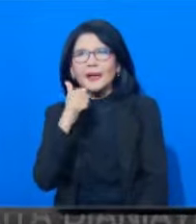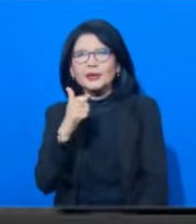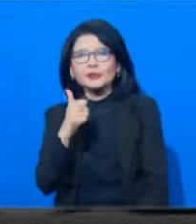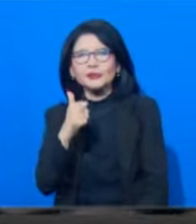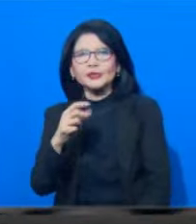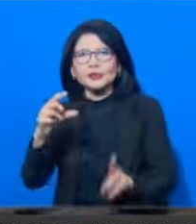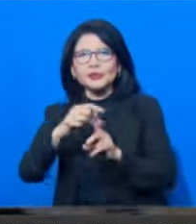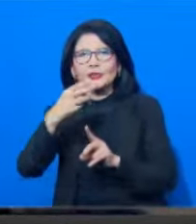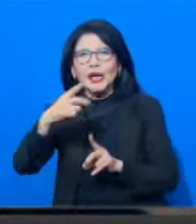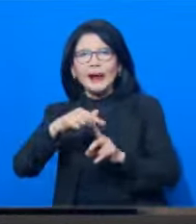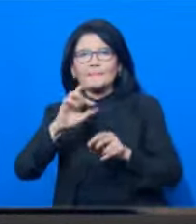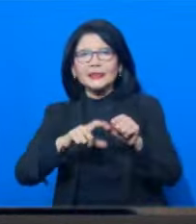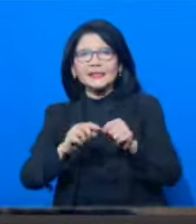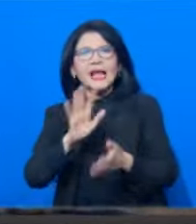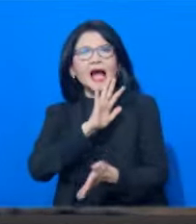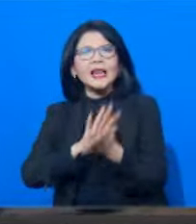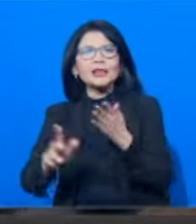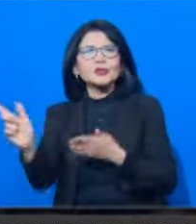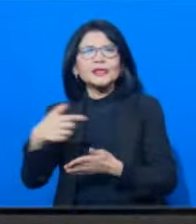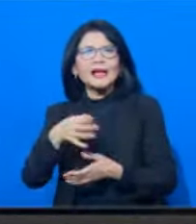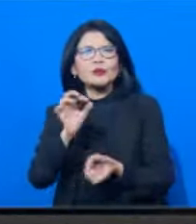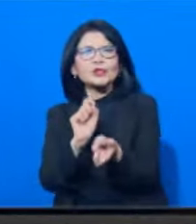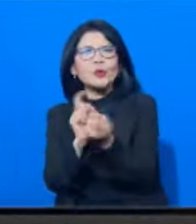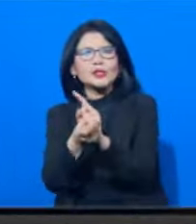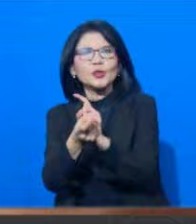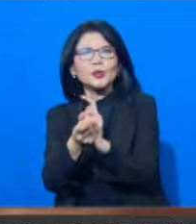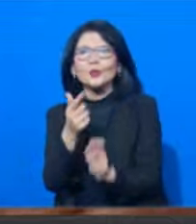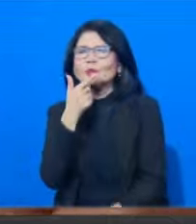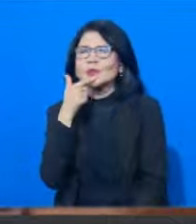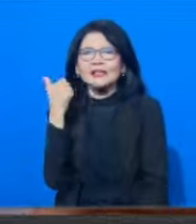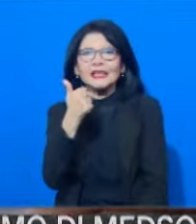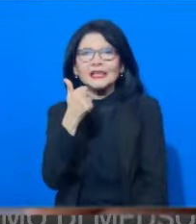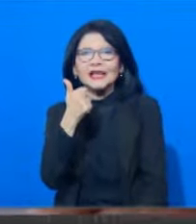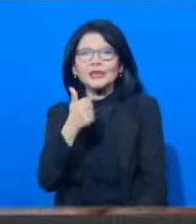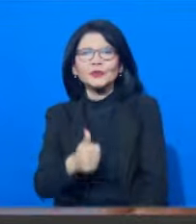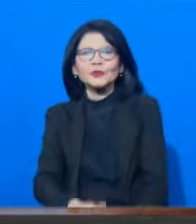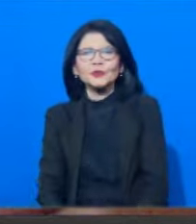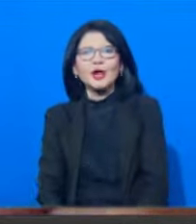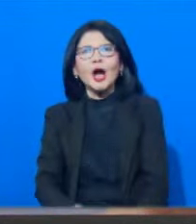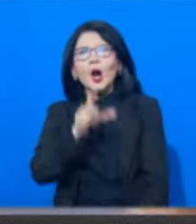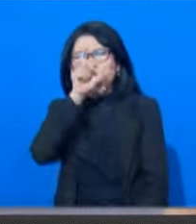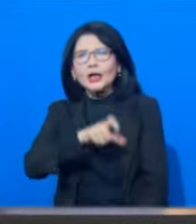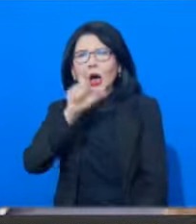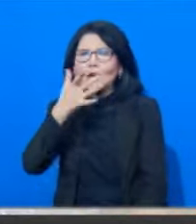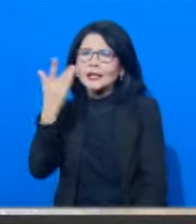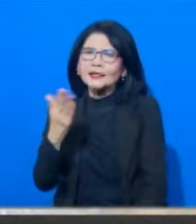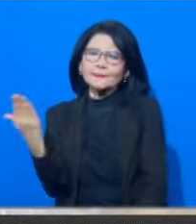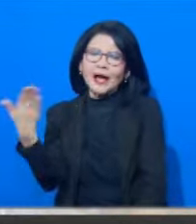bumbu utama didatangkan langsung dari Kota Udang, Sidoarjo. Rasanya yang konsisten membuat para pelanggan enggan berpindah hati.